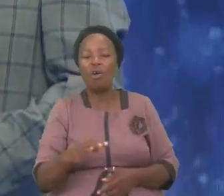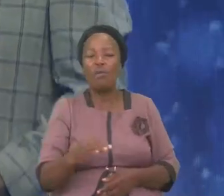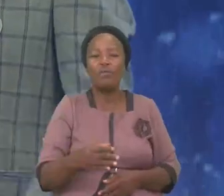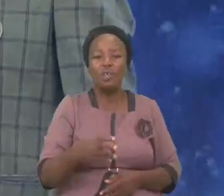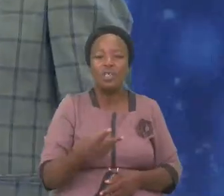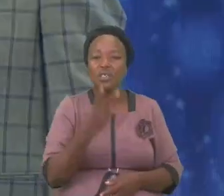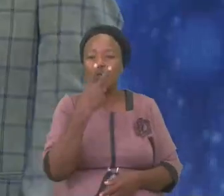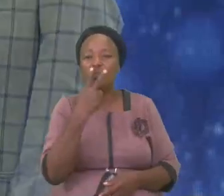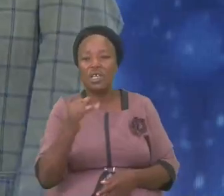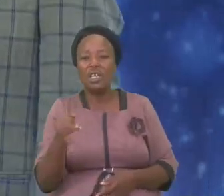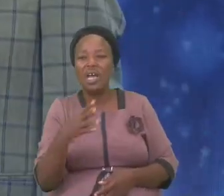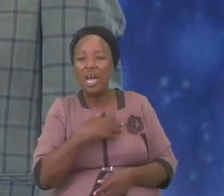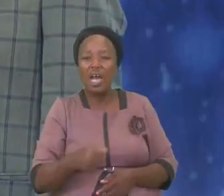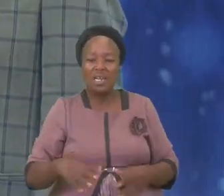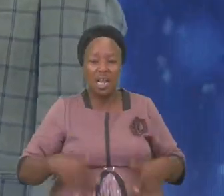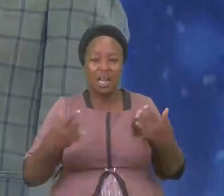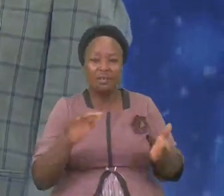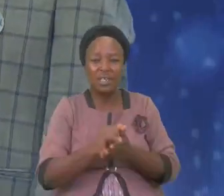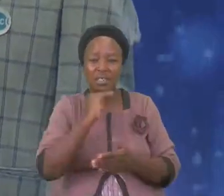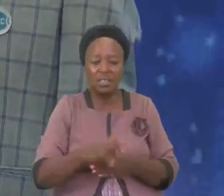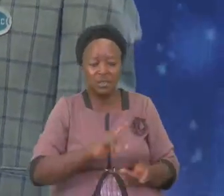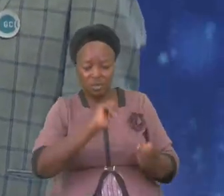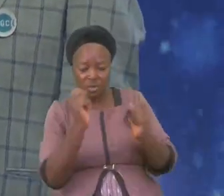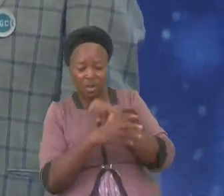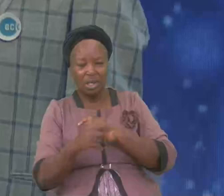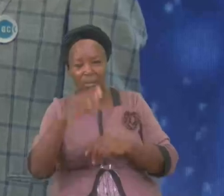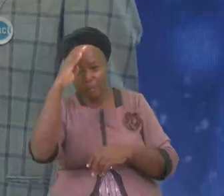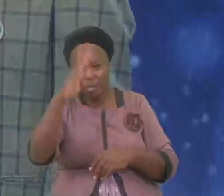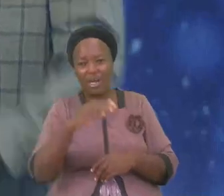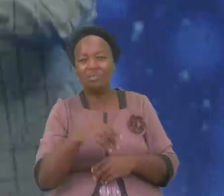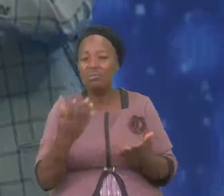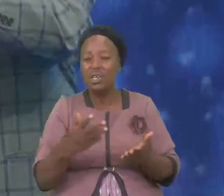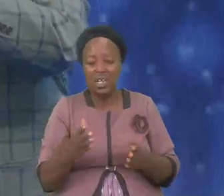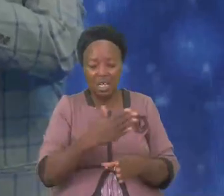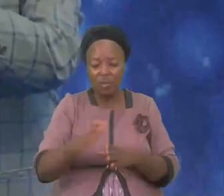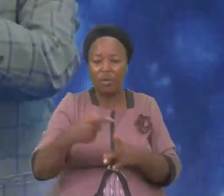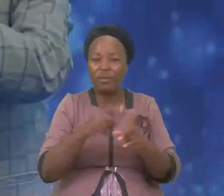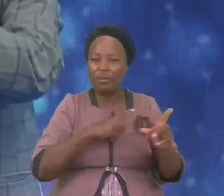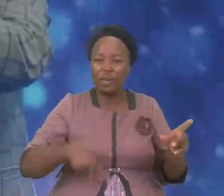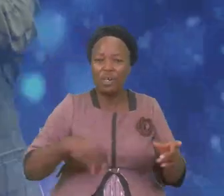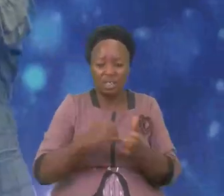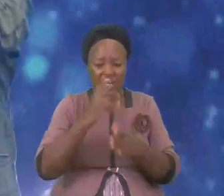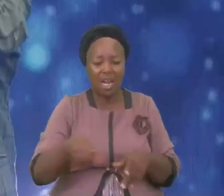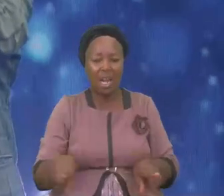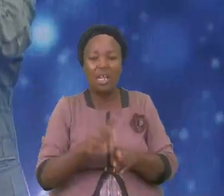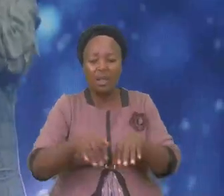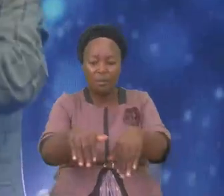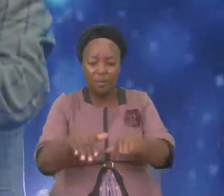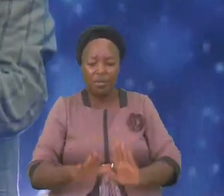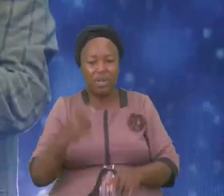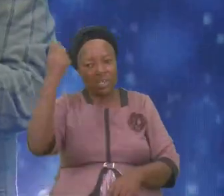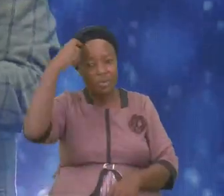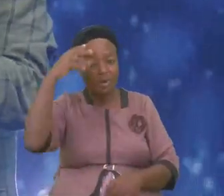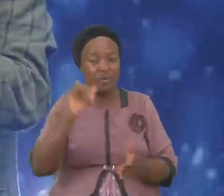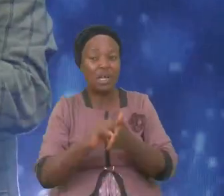de fumée. Une vie qui renverse l'homme. C'est comme il ensevelit son cerveau